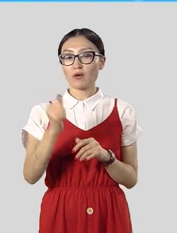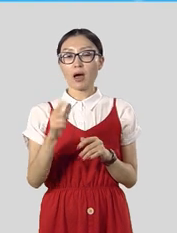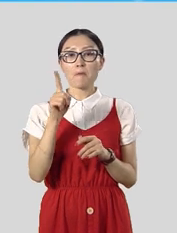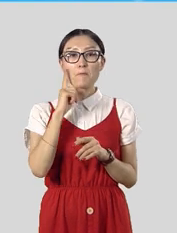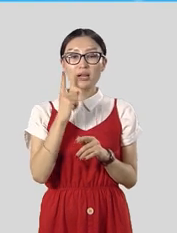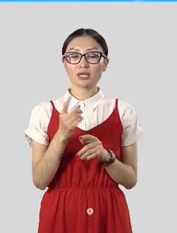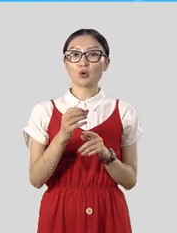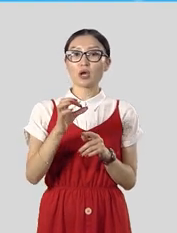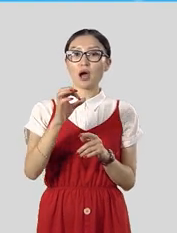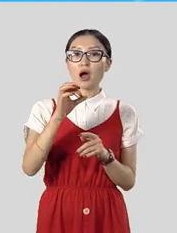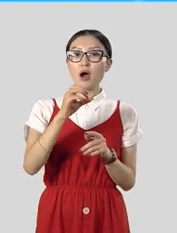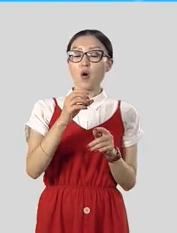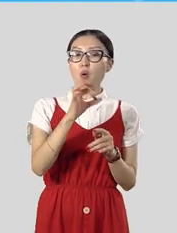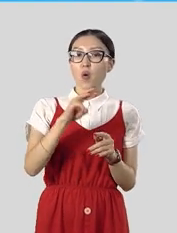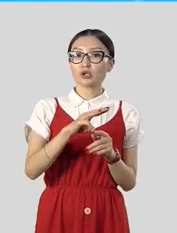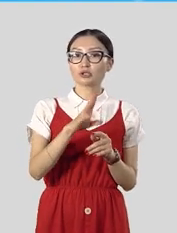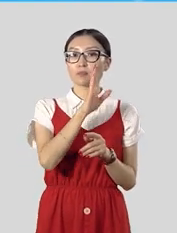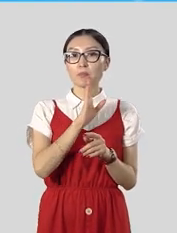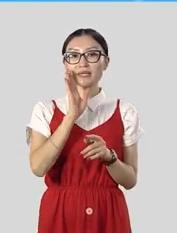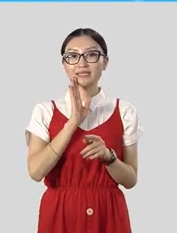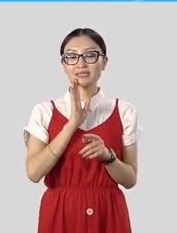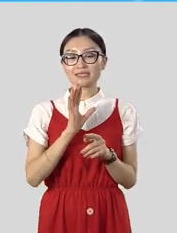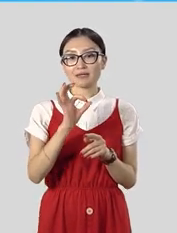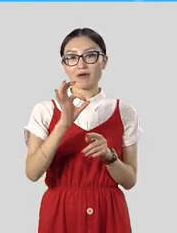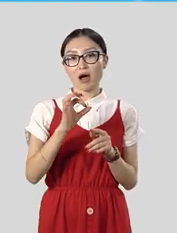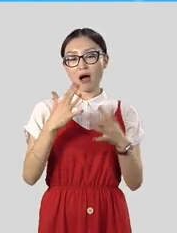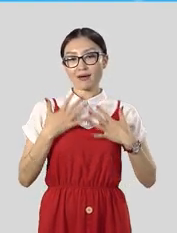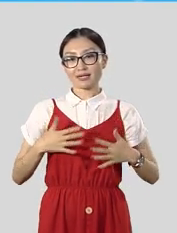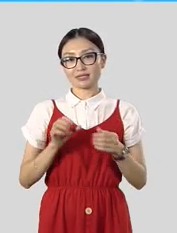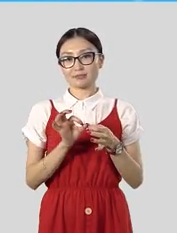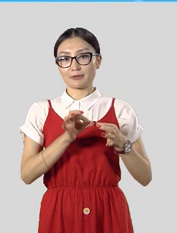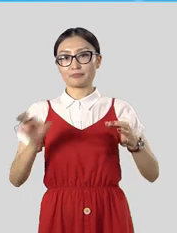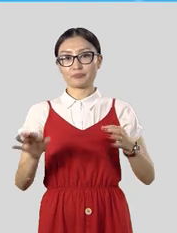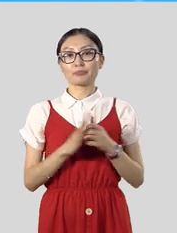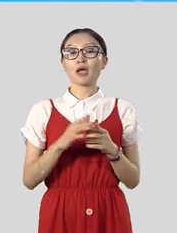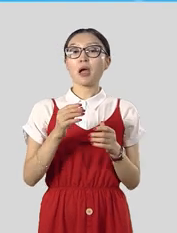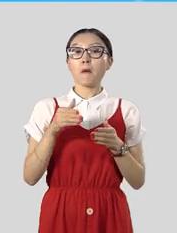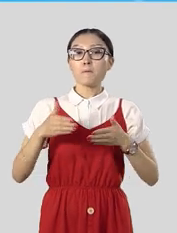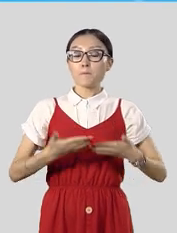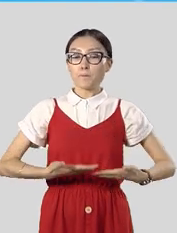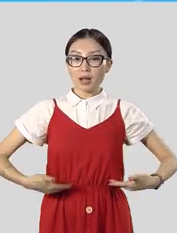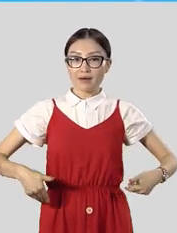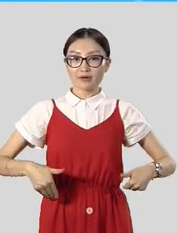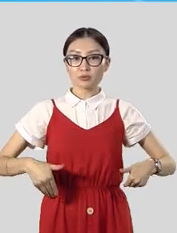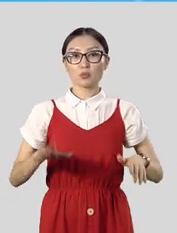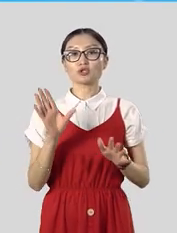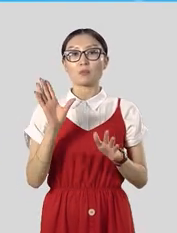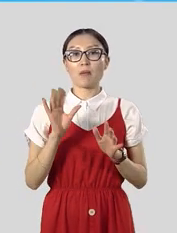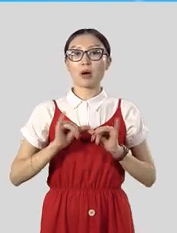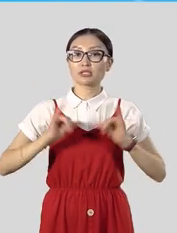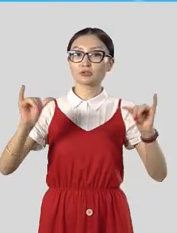особь отпочковывается от материнского организма. Половым же способом гидра размножается